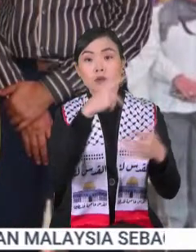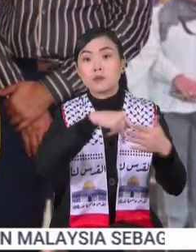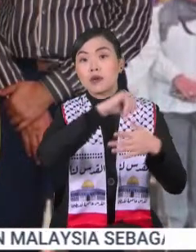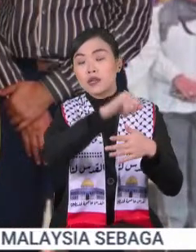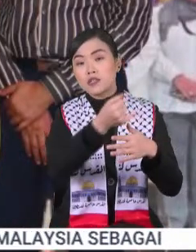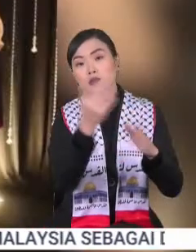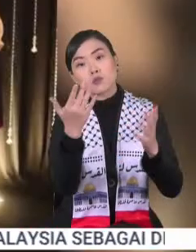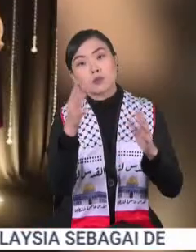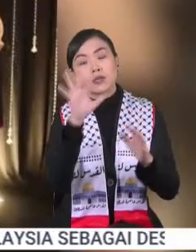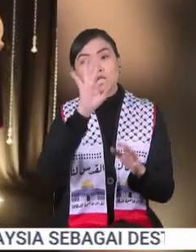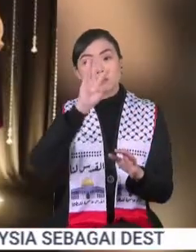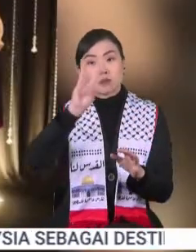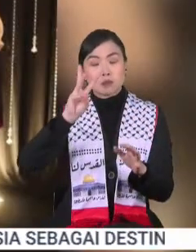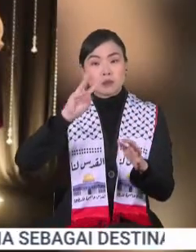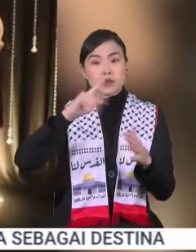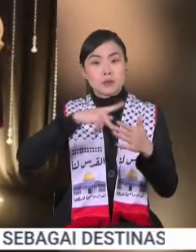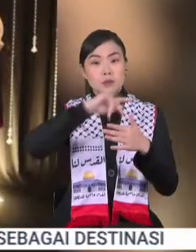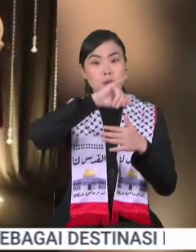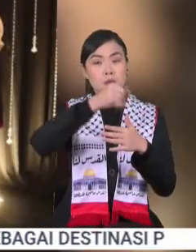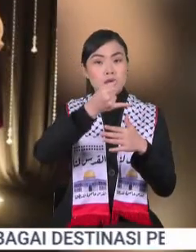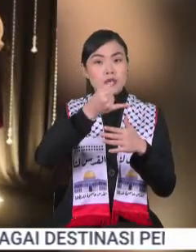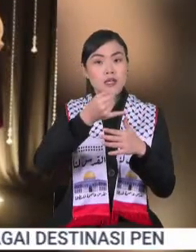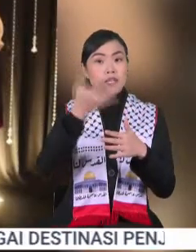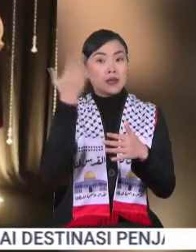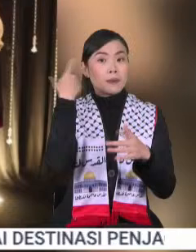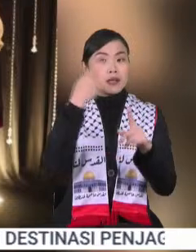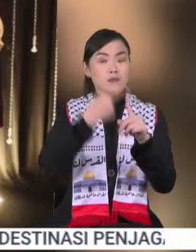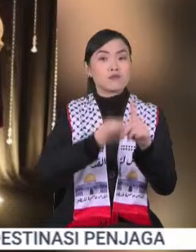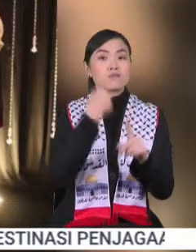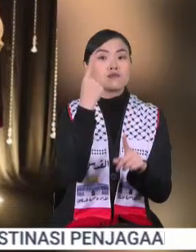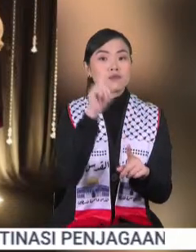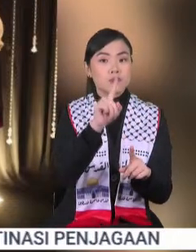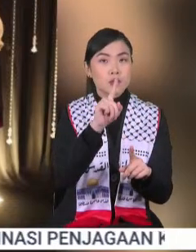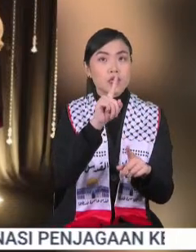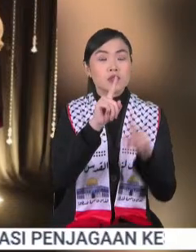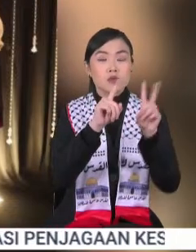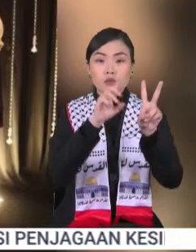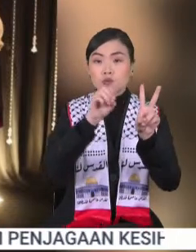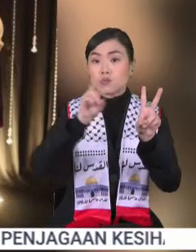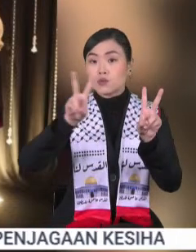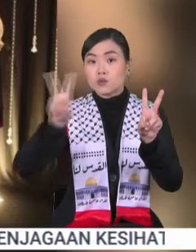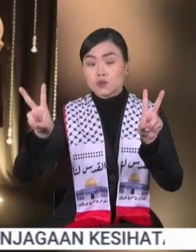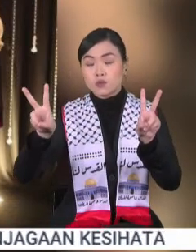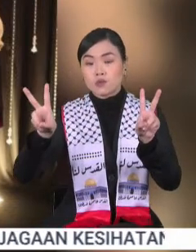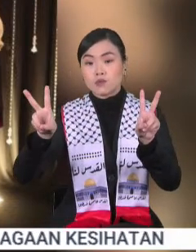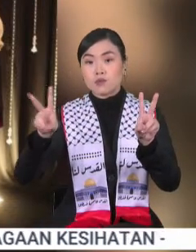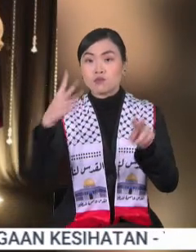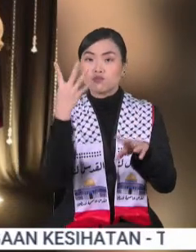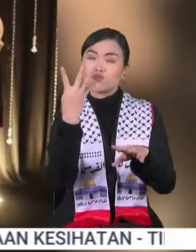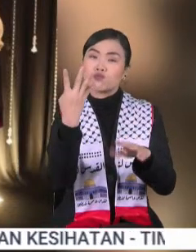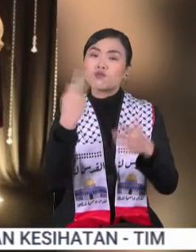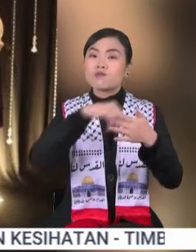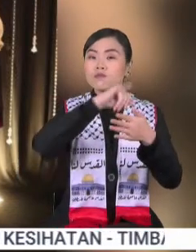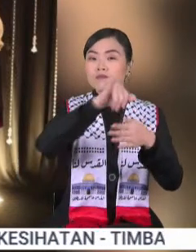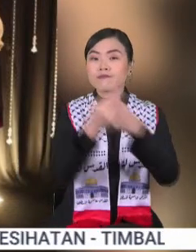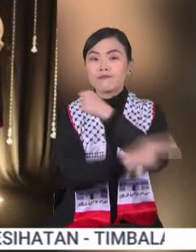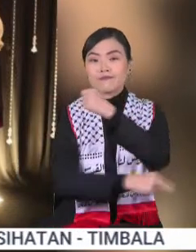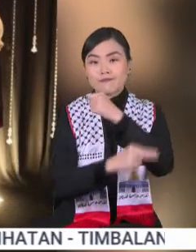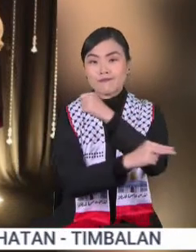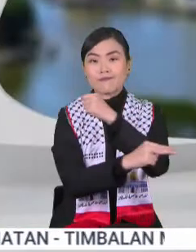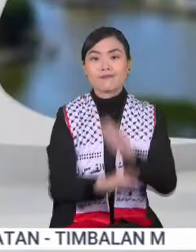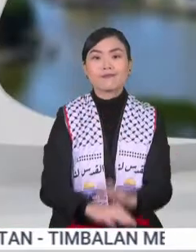berbanding 96 projek sakit yang kritikal pada Januari 2022 empat daripadanya merupakan projek